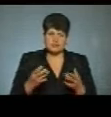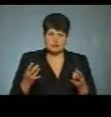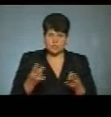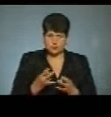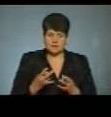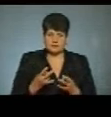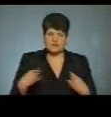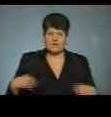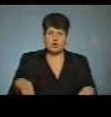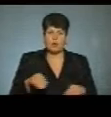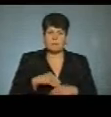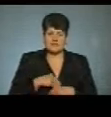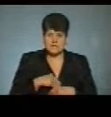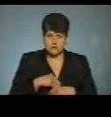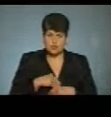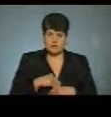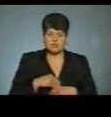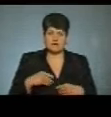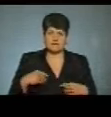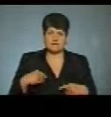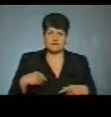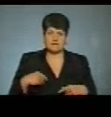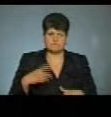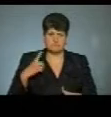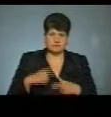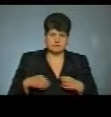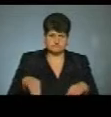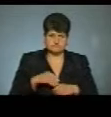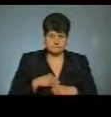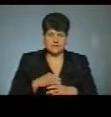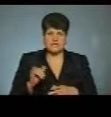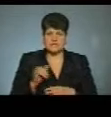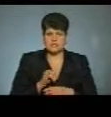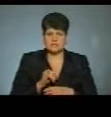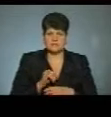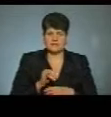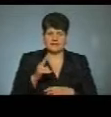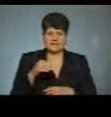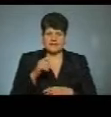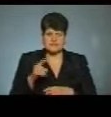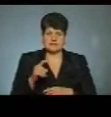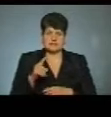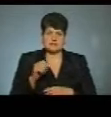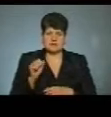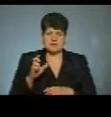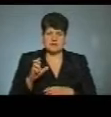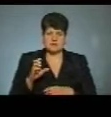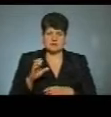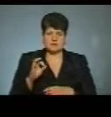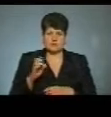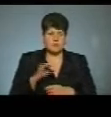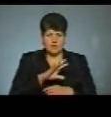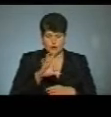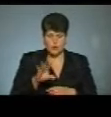в комбінезонах, і в халатах, і в дезасобах, як